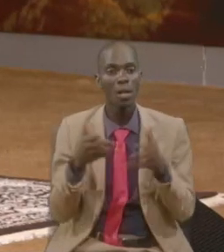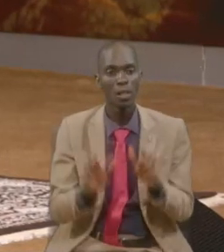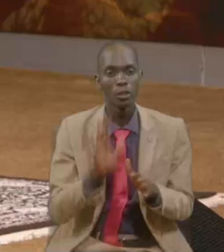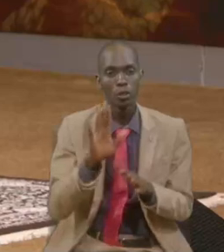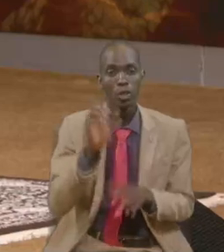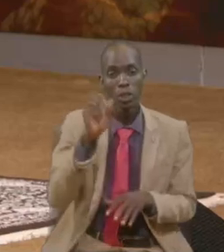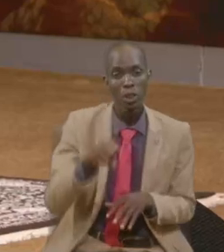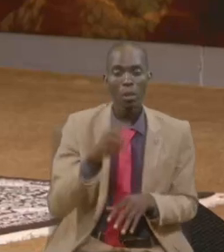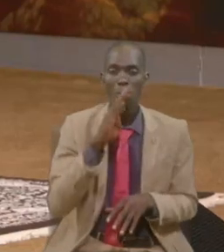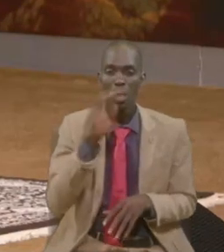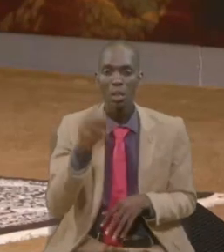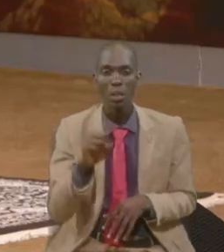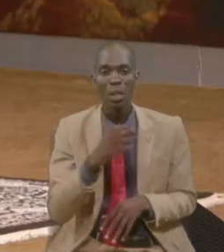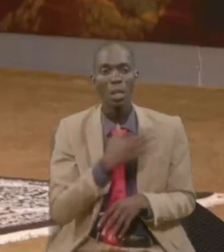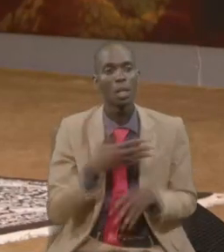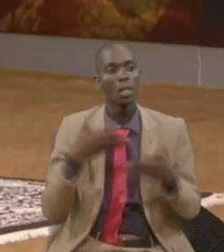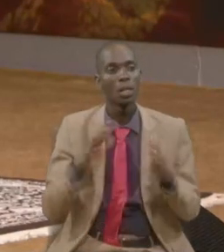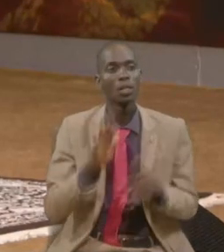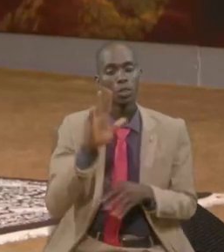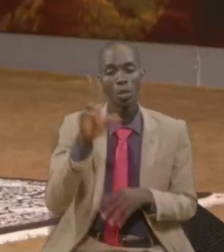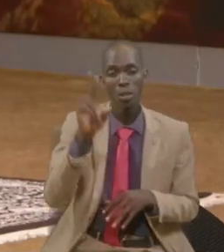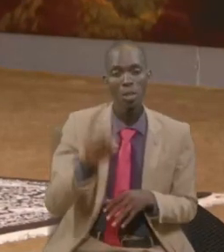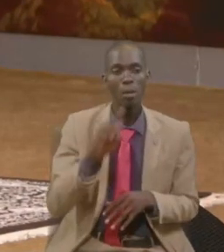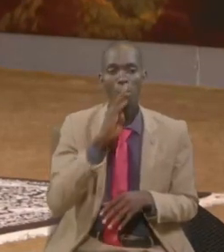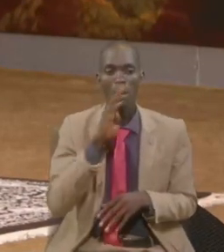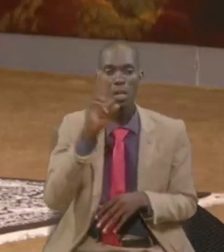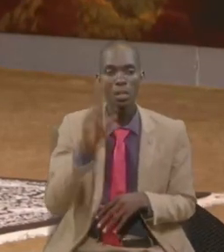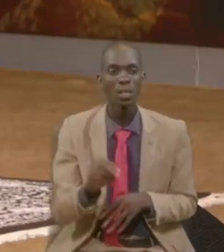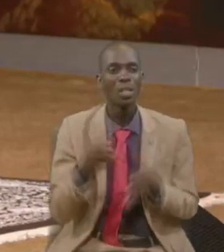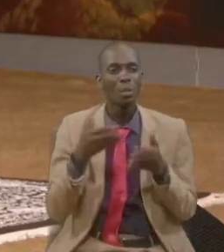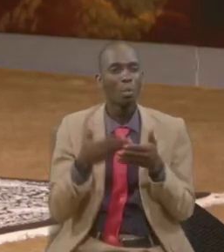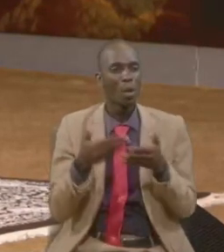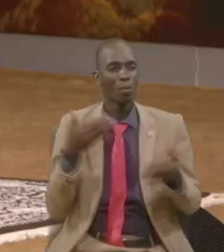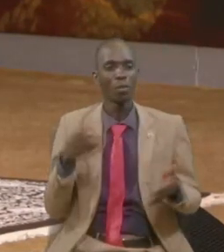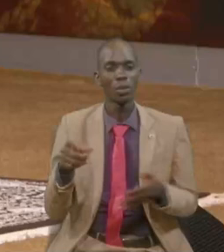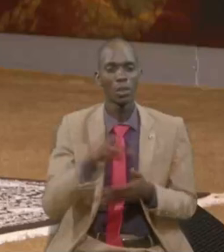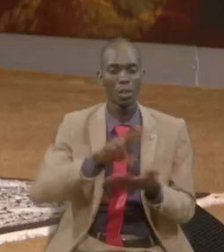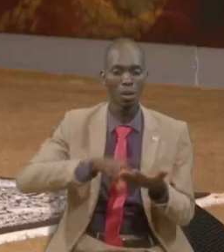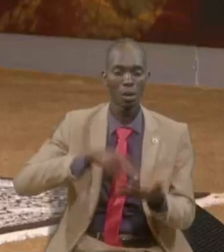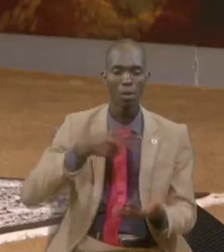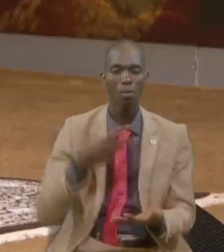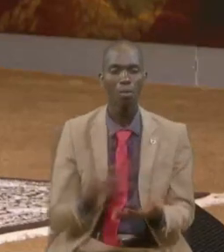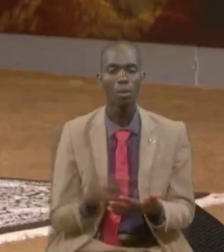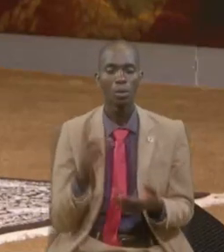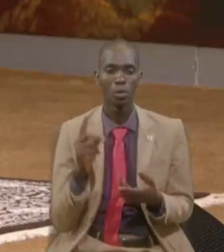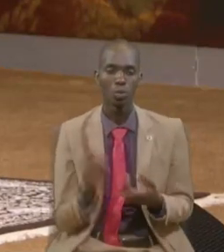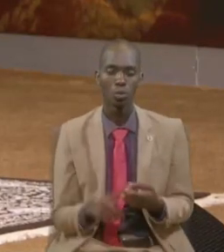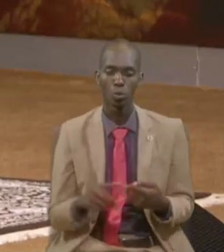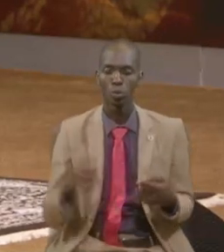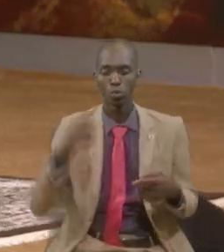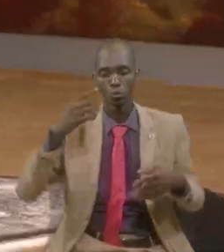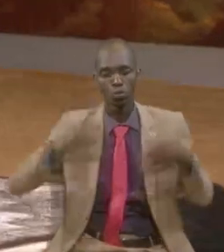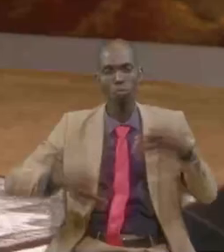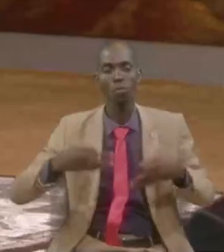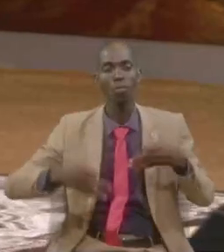Mais que votre oui soit oui et que votre non soit non, afin que vous ne tombiez